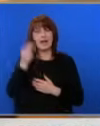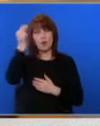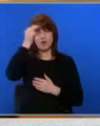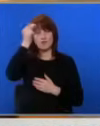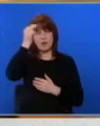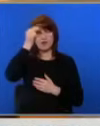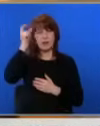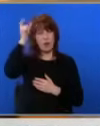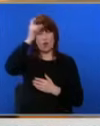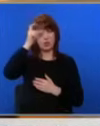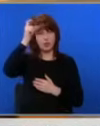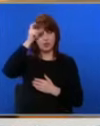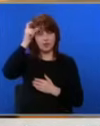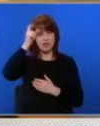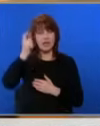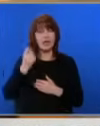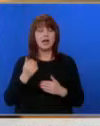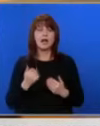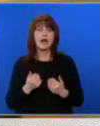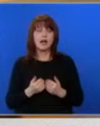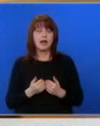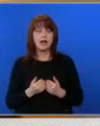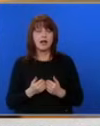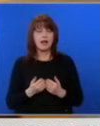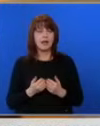турско иго, аз думам, че ви